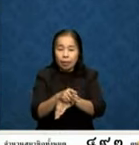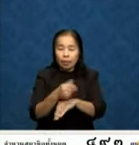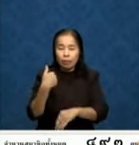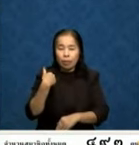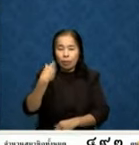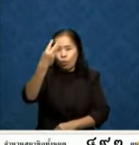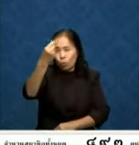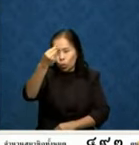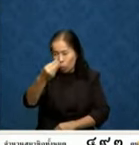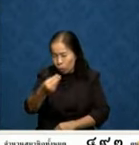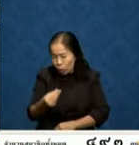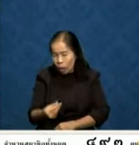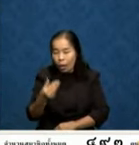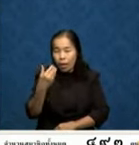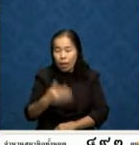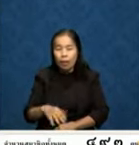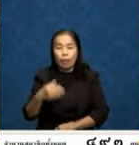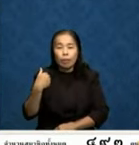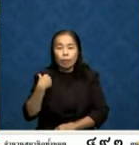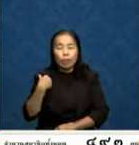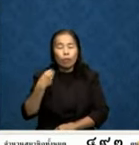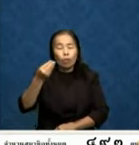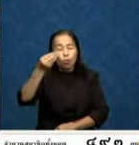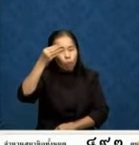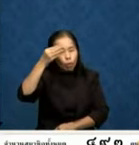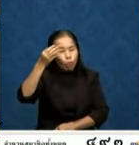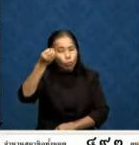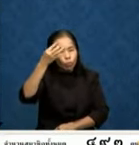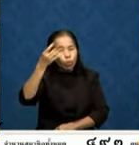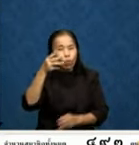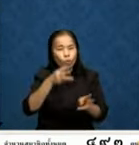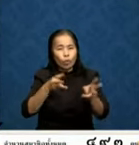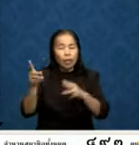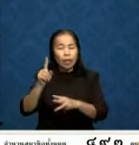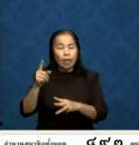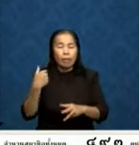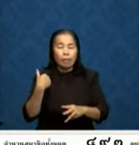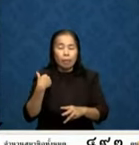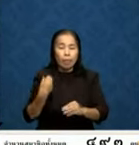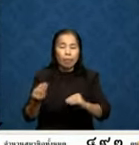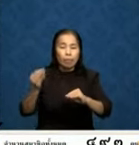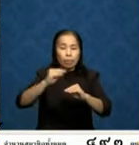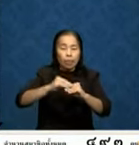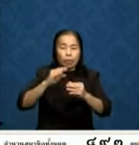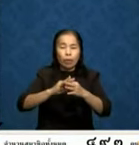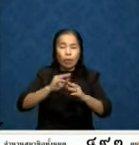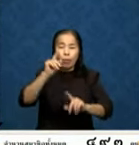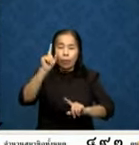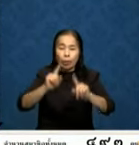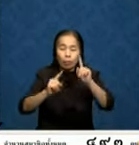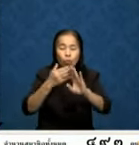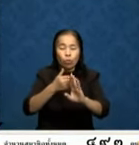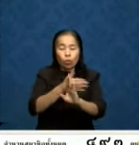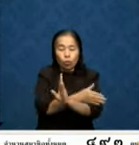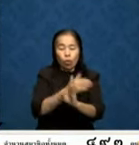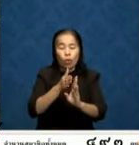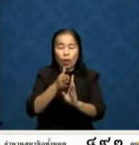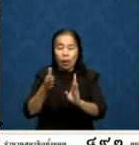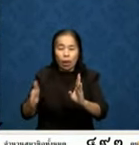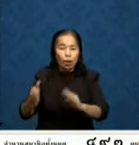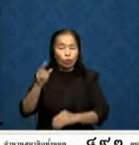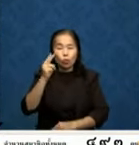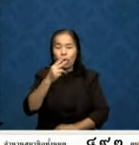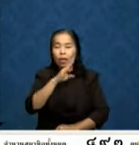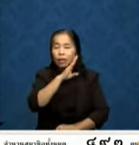หร่มีการรับรู้ยังไงนะครับแล้วก็มีการเพิ่มเติมเรื่องของการประเมินผลก่อนและหลังนะครับสำหรับโครงการ